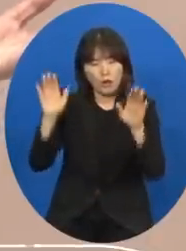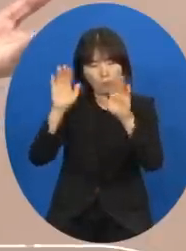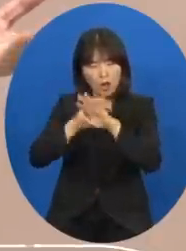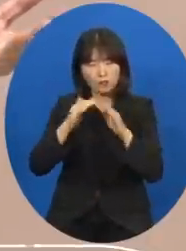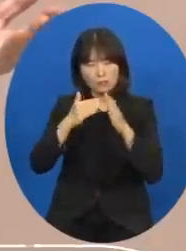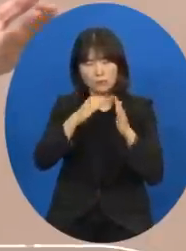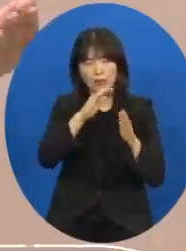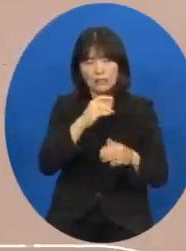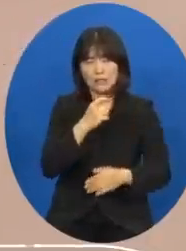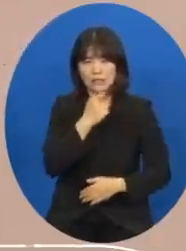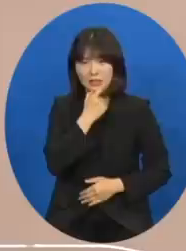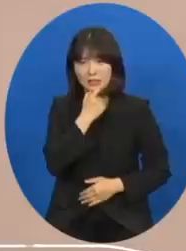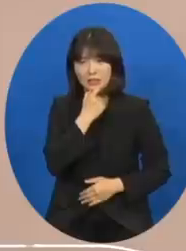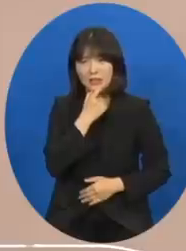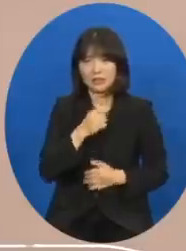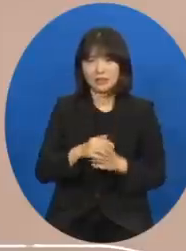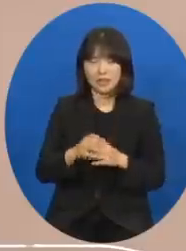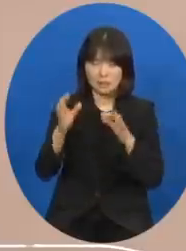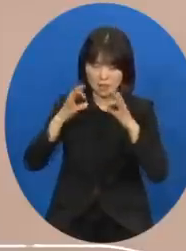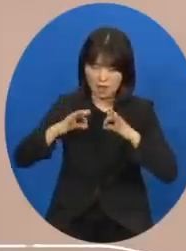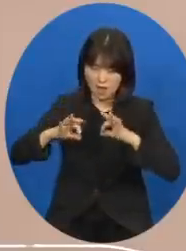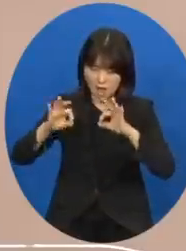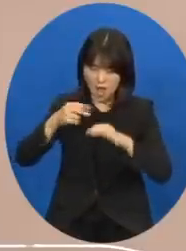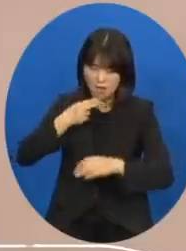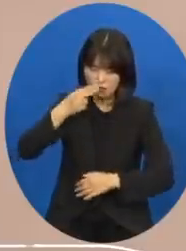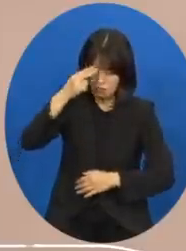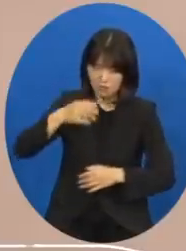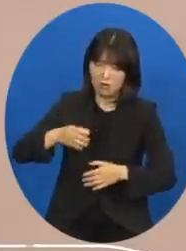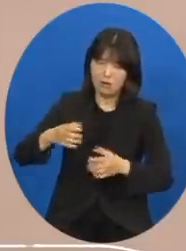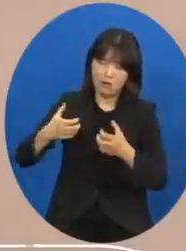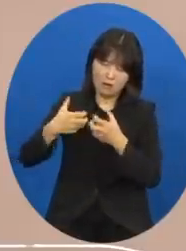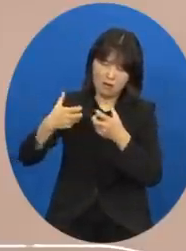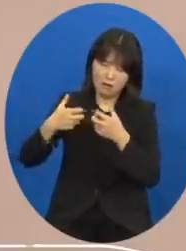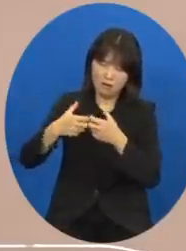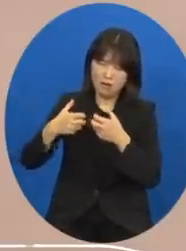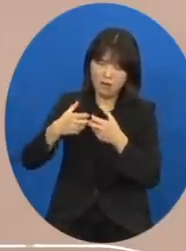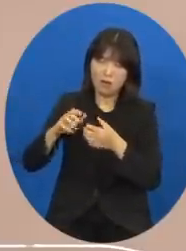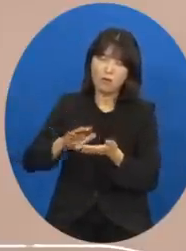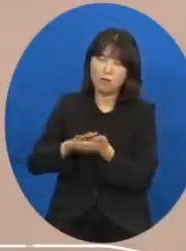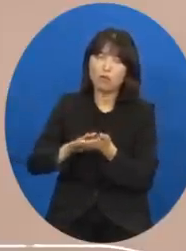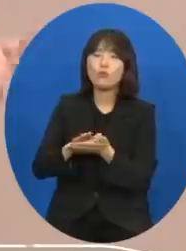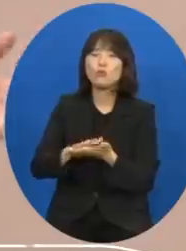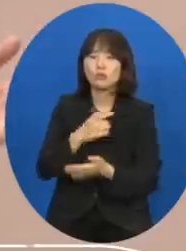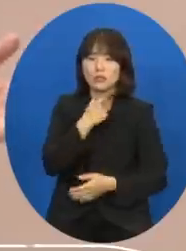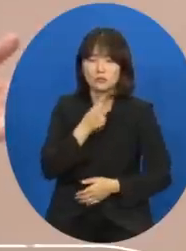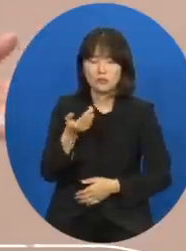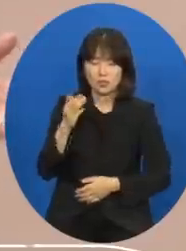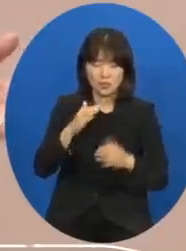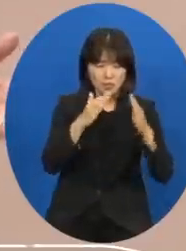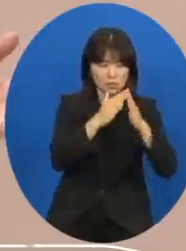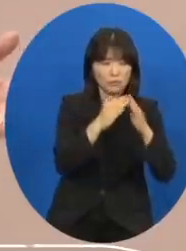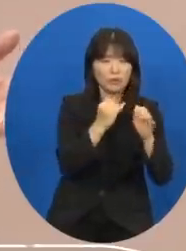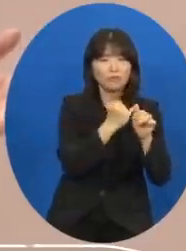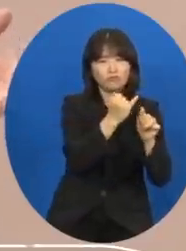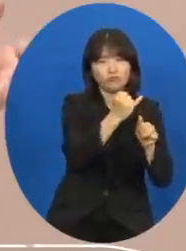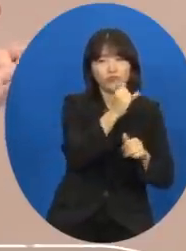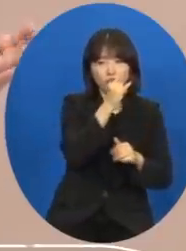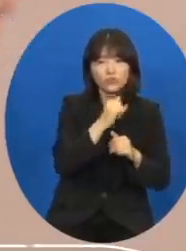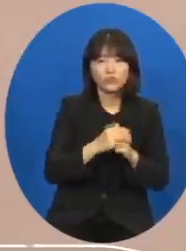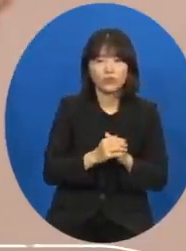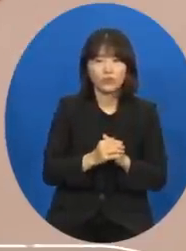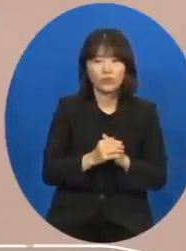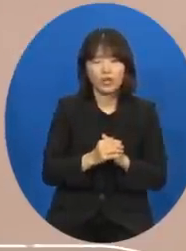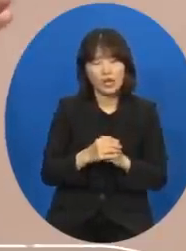가고 싶지가 않아요. 친구랑 밤새고 술 마시고 놀고 싶어서. 근데 집에는 아내가 있습니다.